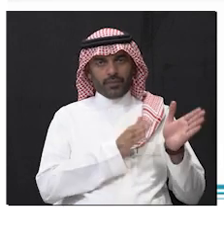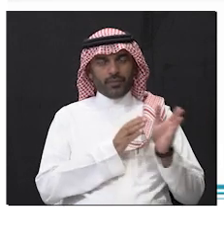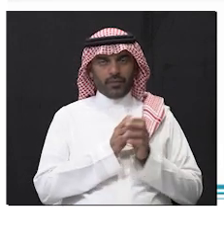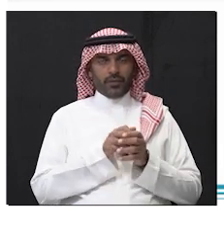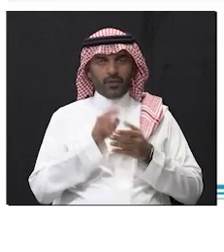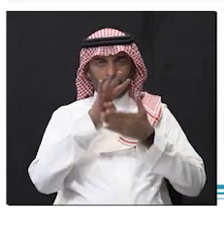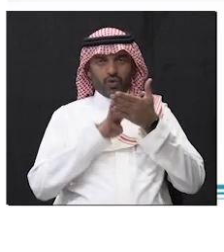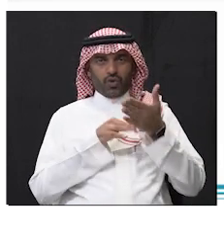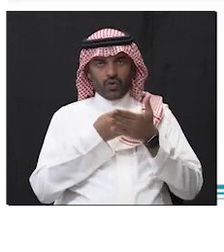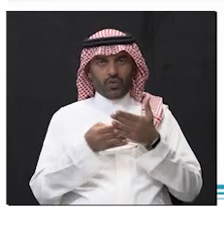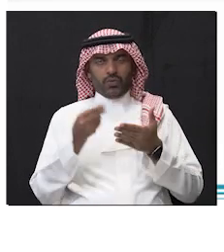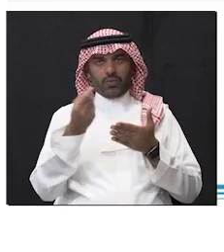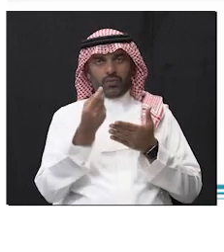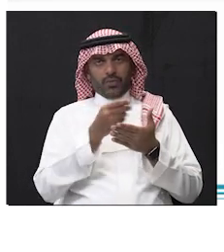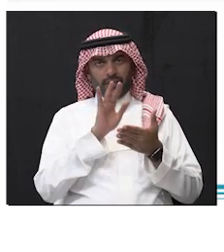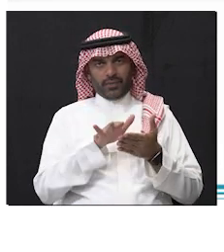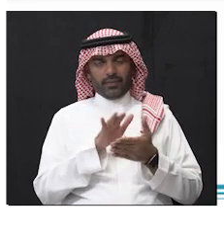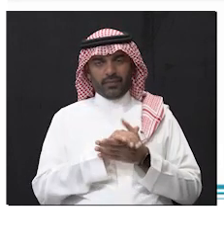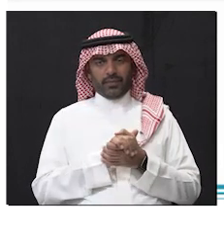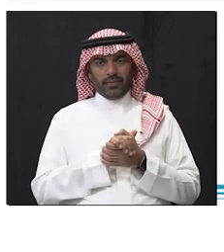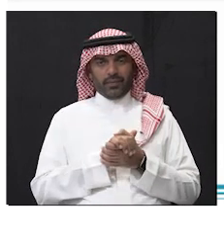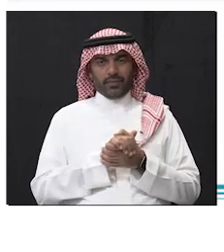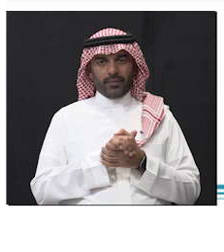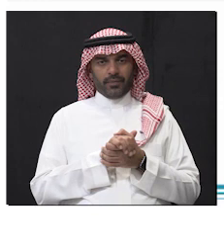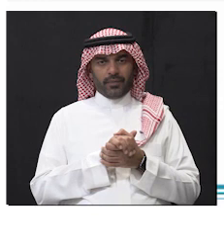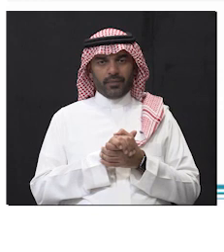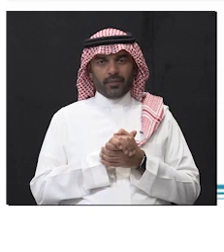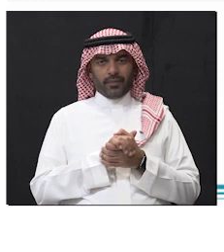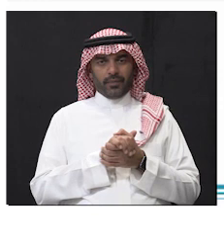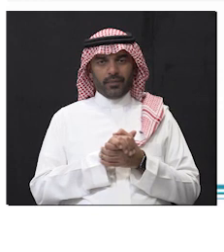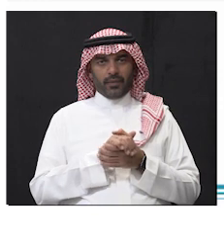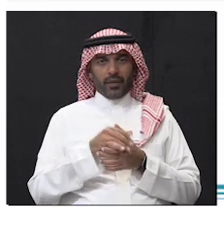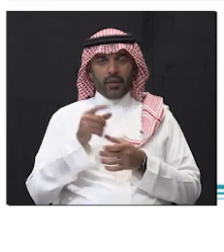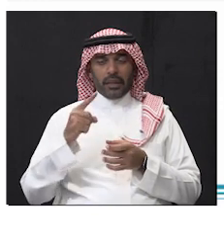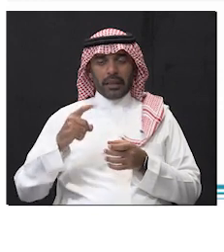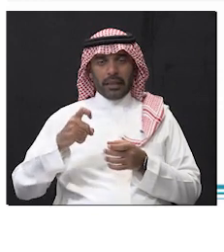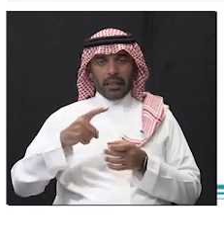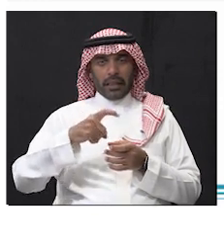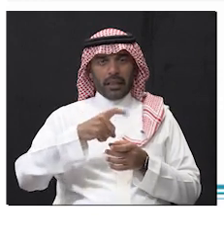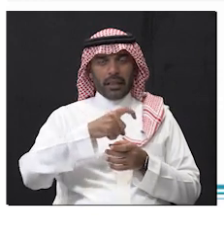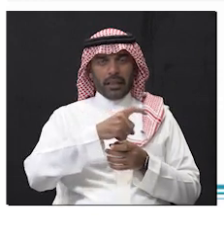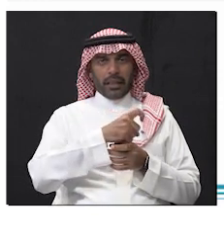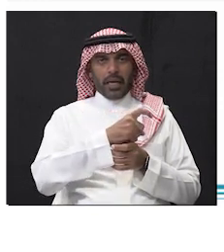أكمل الجدول التالي. مما يتكون جسم الديدان الحلقية؟